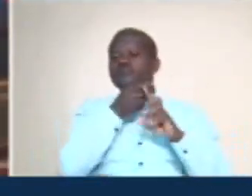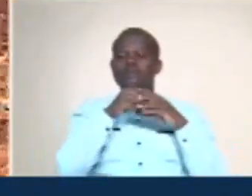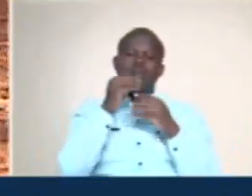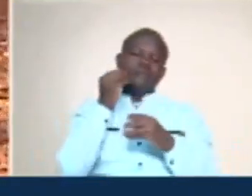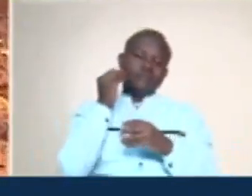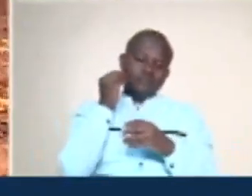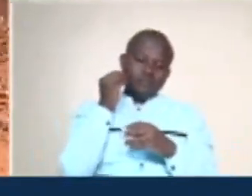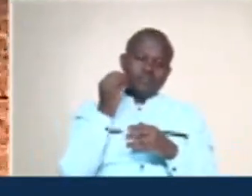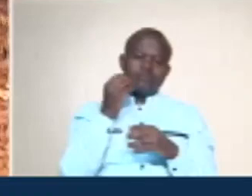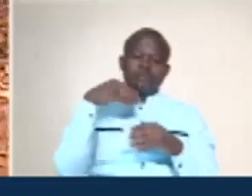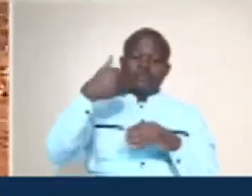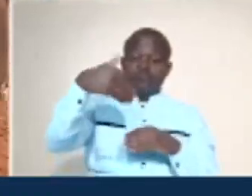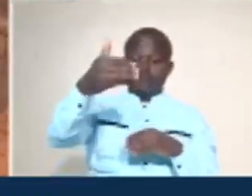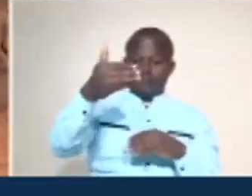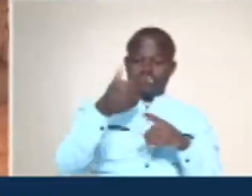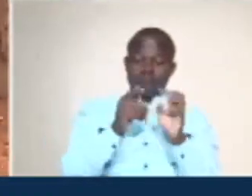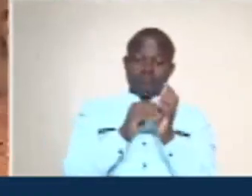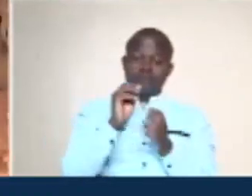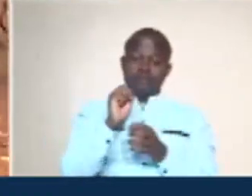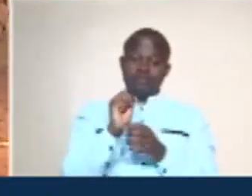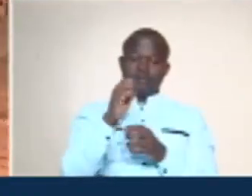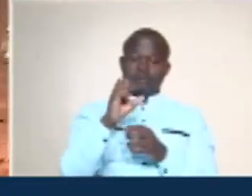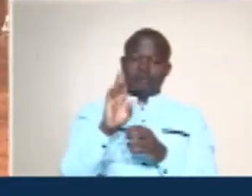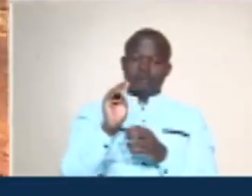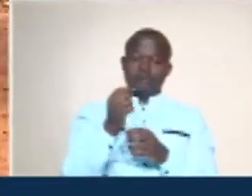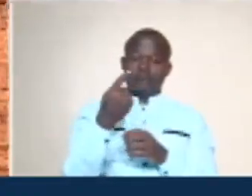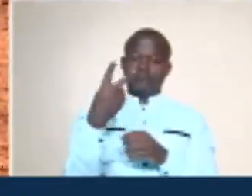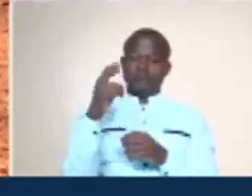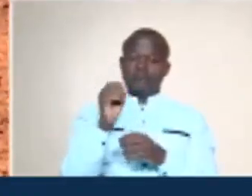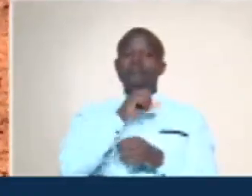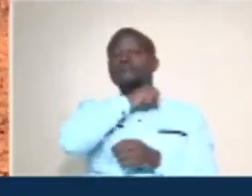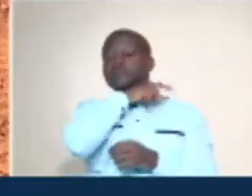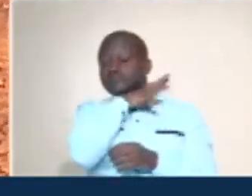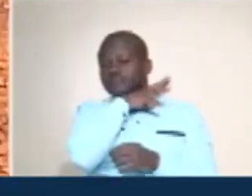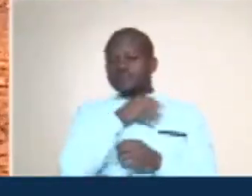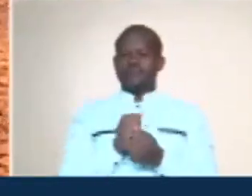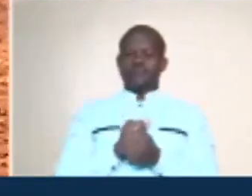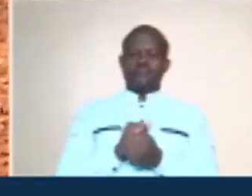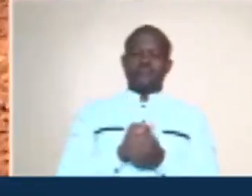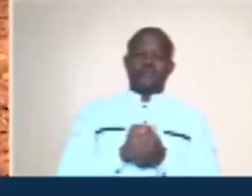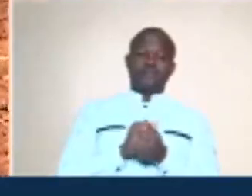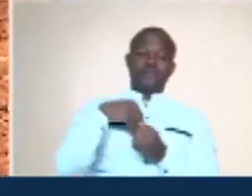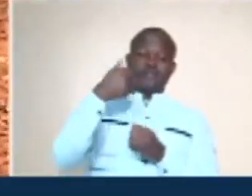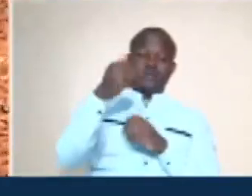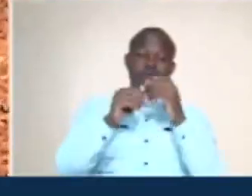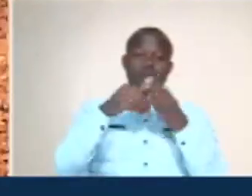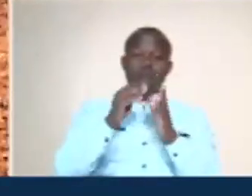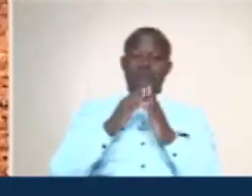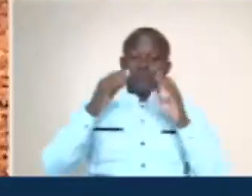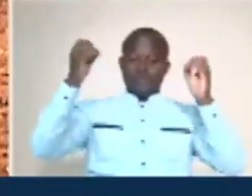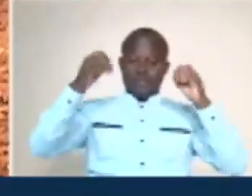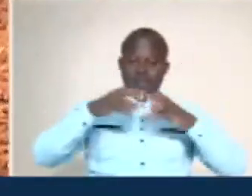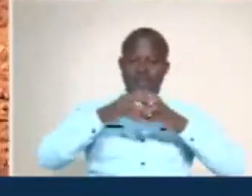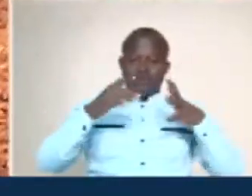benshi nibura buri munsi hagusanga metero kibe 120 z'imyanda uko abaturage bo mu mujyi wa Kigali biyongera ni